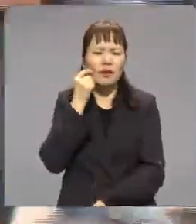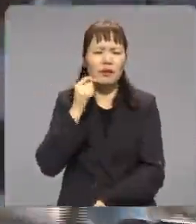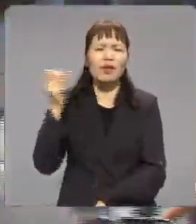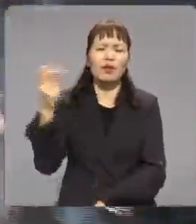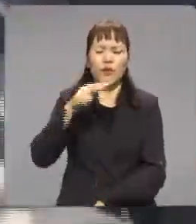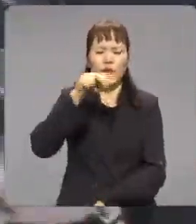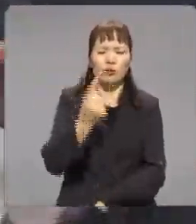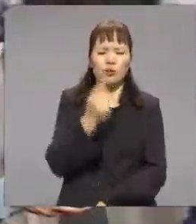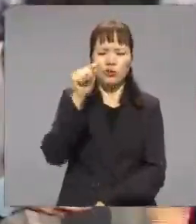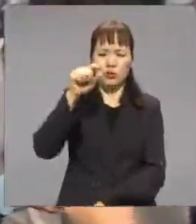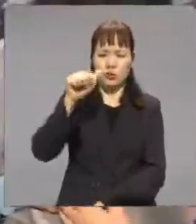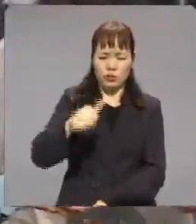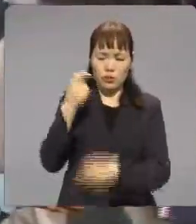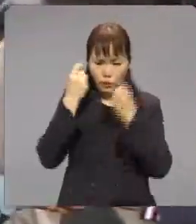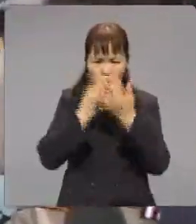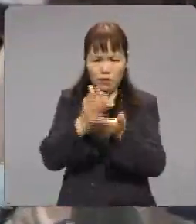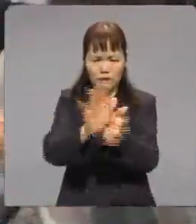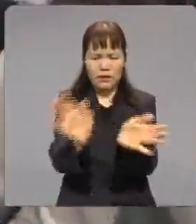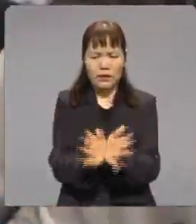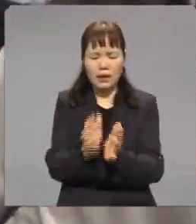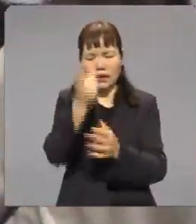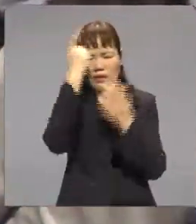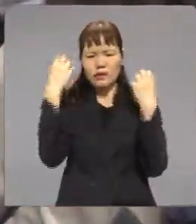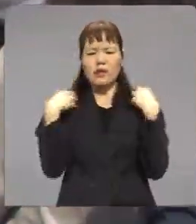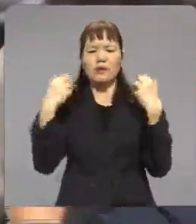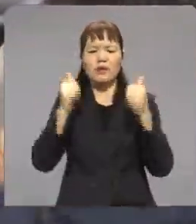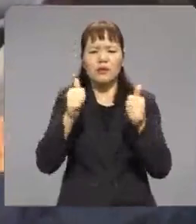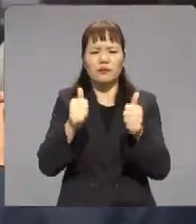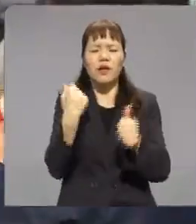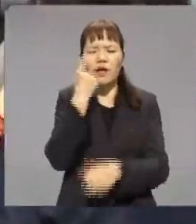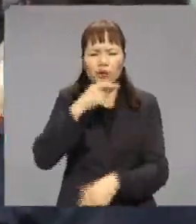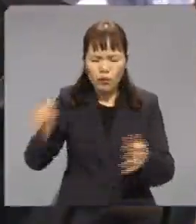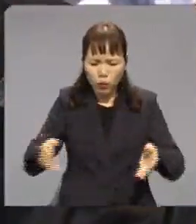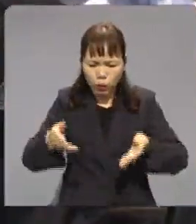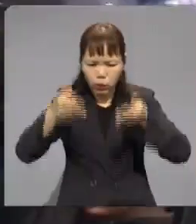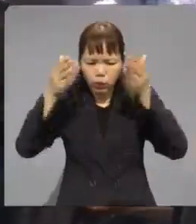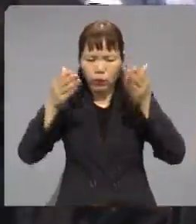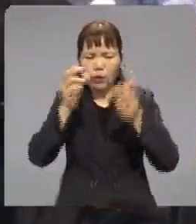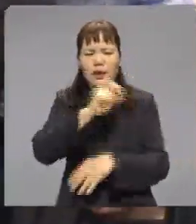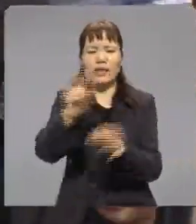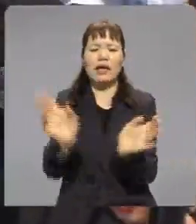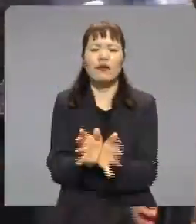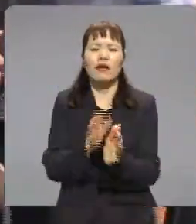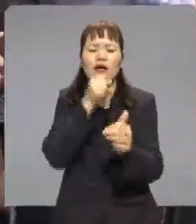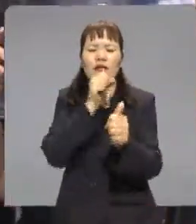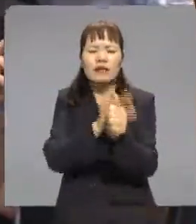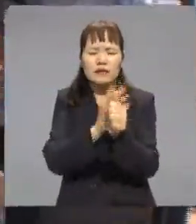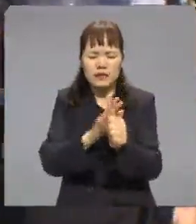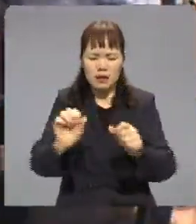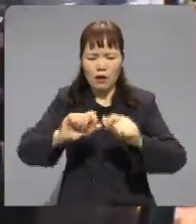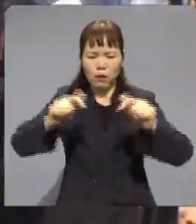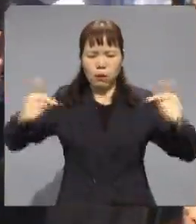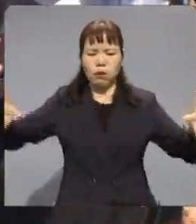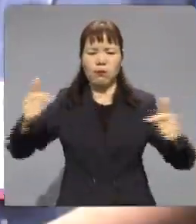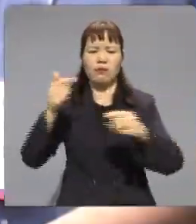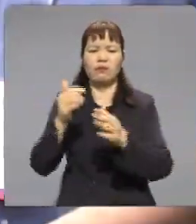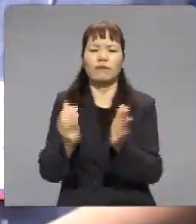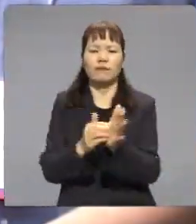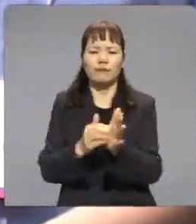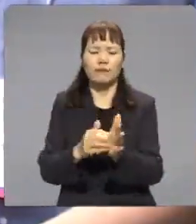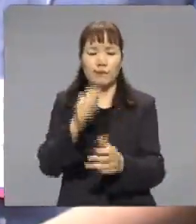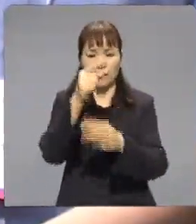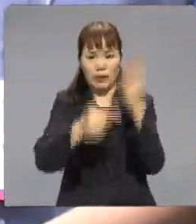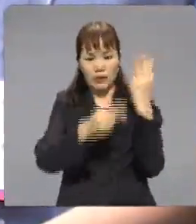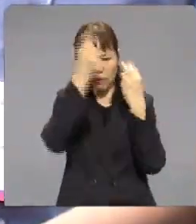조국 혁신당이 정권 심판론에 다시 불을 붙이면서 야권의 지지 기반을 크게 확장했습니다.